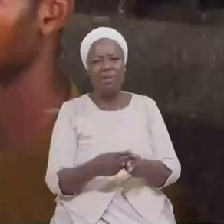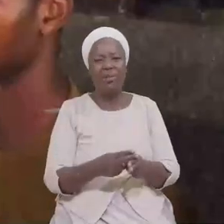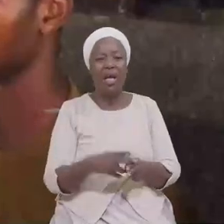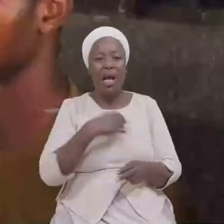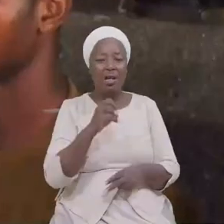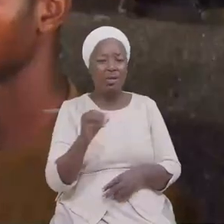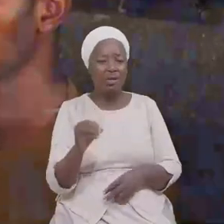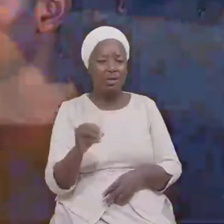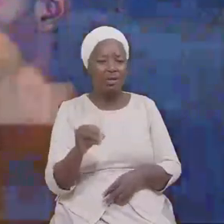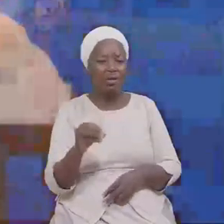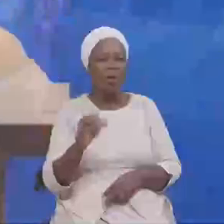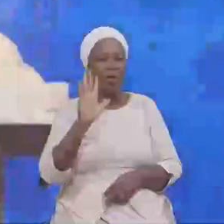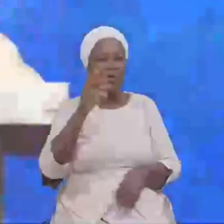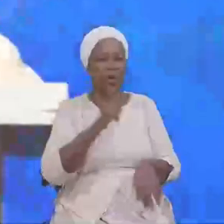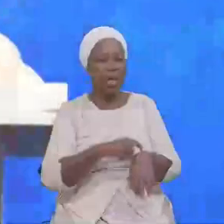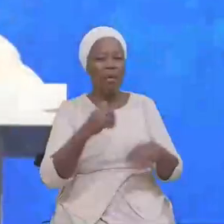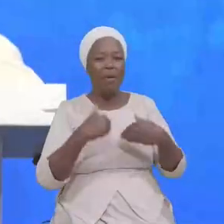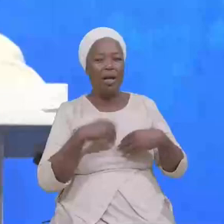Alors, ton heure a sonné.